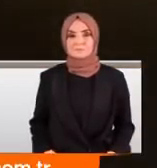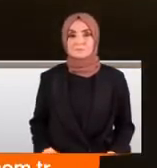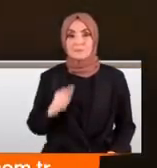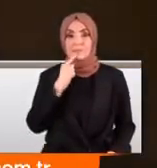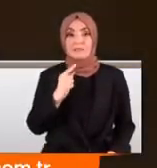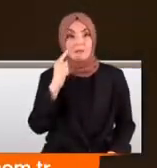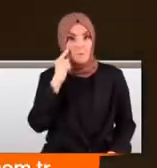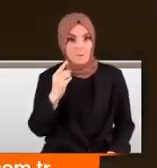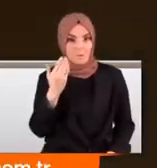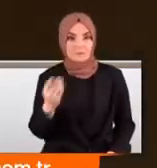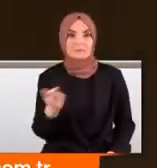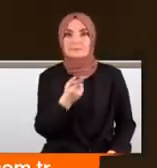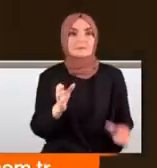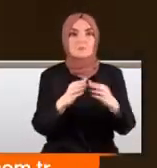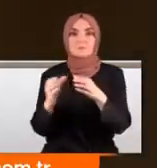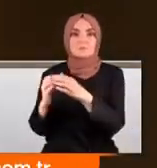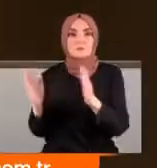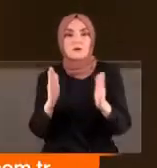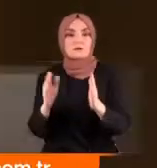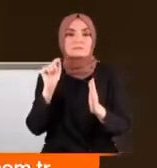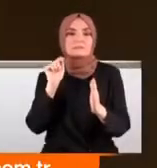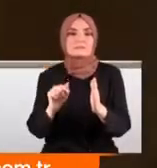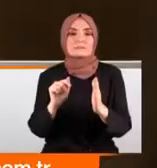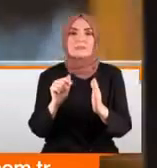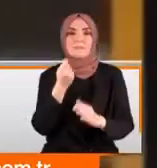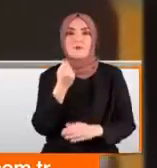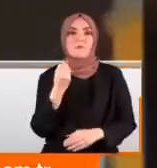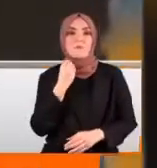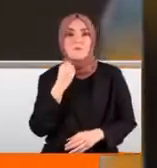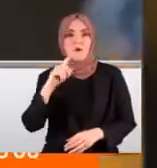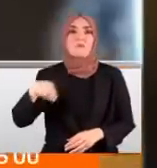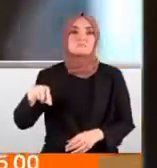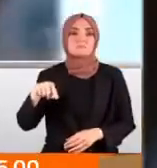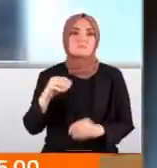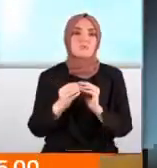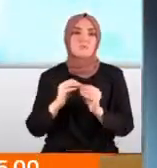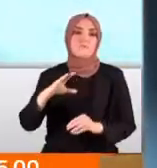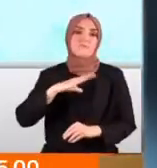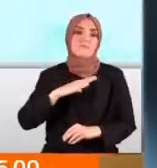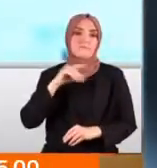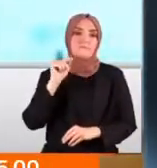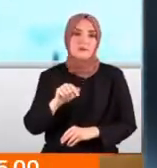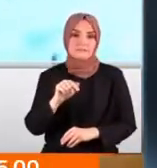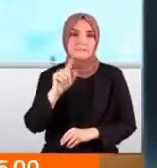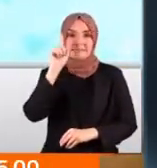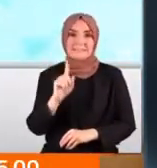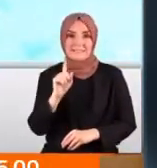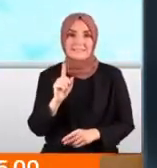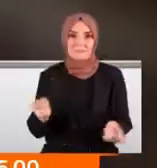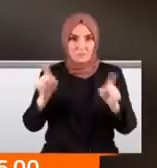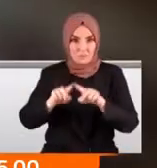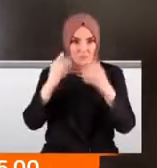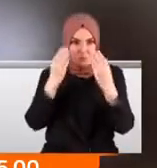İddiaya göre iki grup arasında alacak verecek anlaşmazlığı vardı. Bir araya gelen taraflar sözlü atışmanın ardından silahlarına